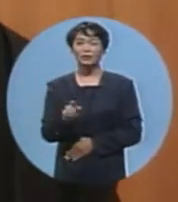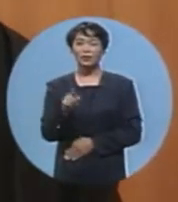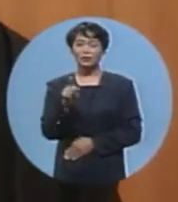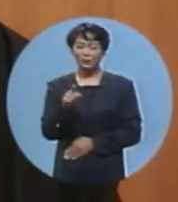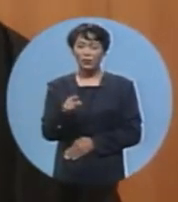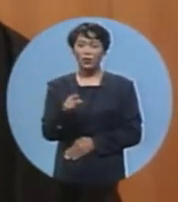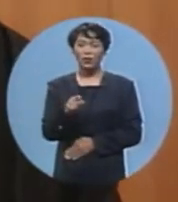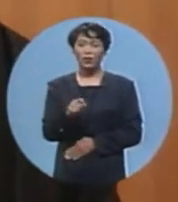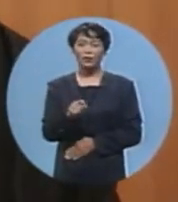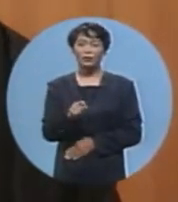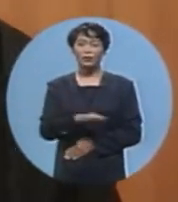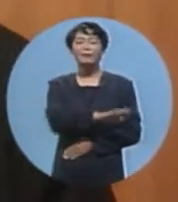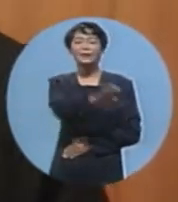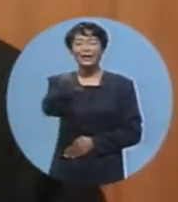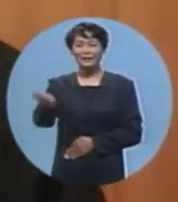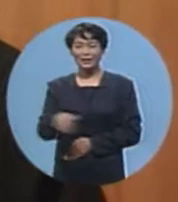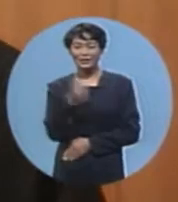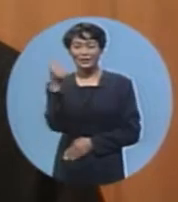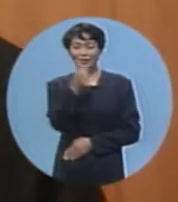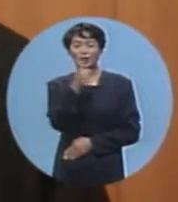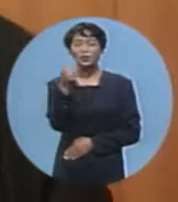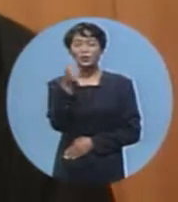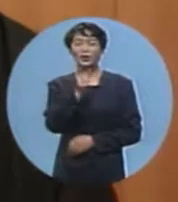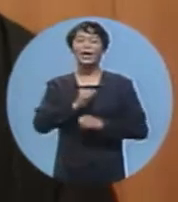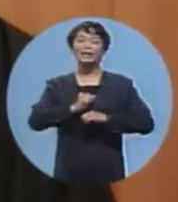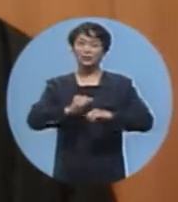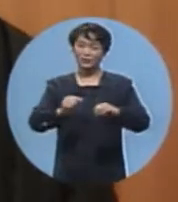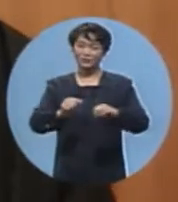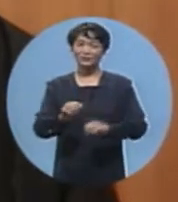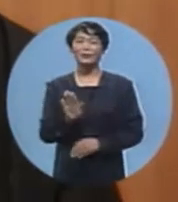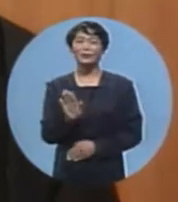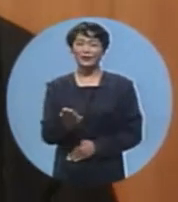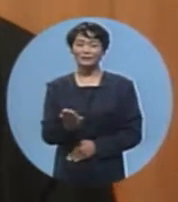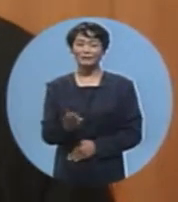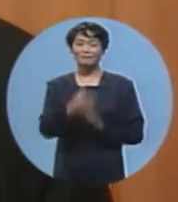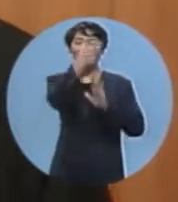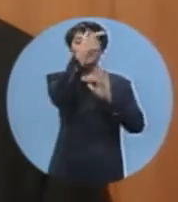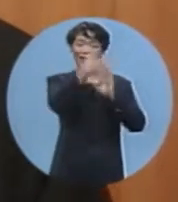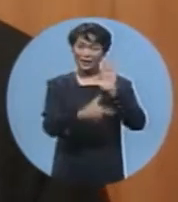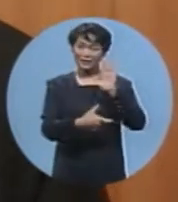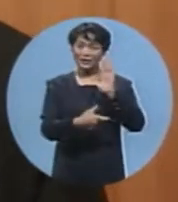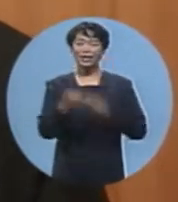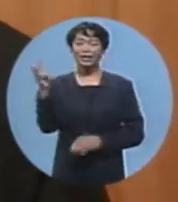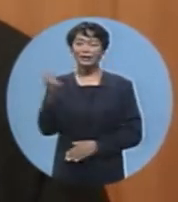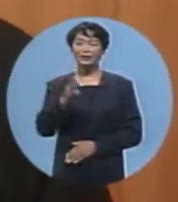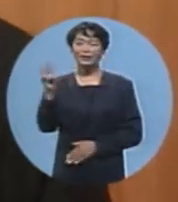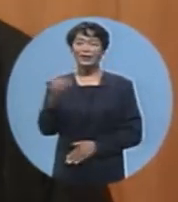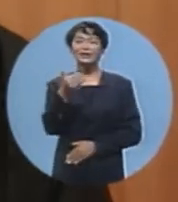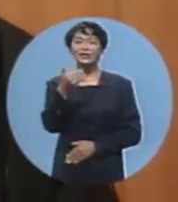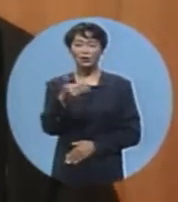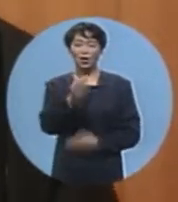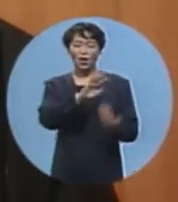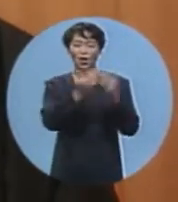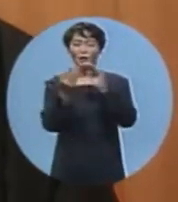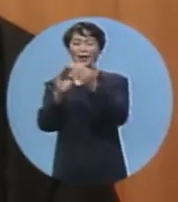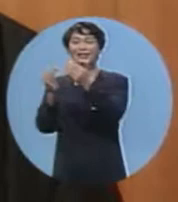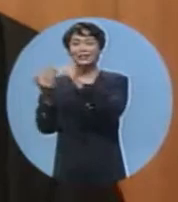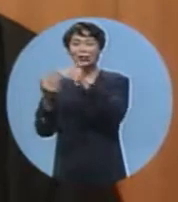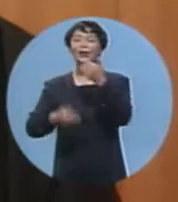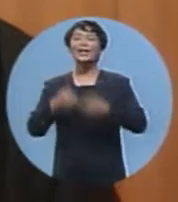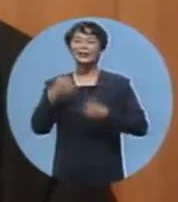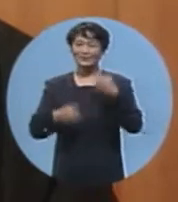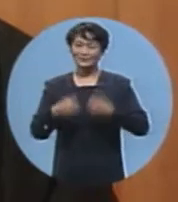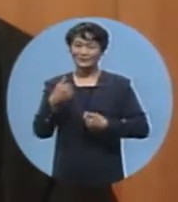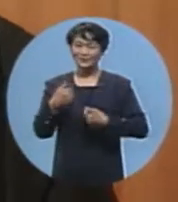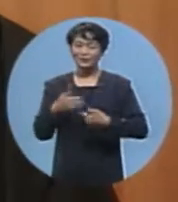に、ご紹介しようと、こういうことでございます。題して杉並区の街を楽しむという、こういう